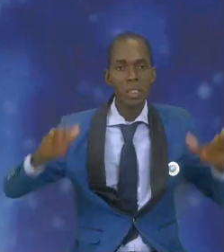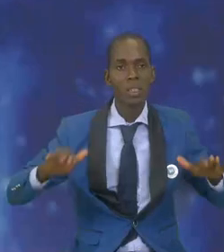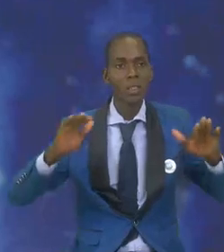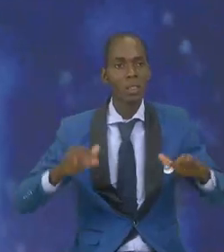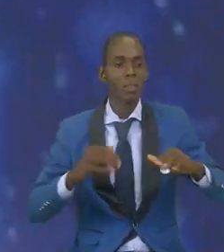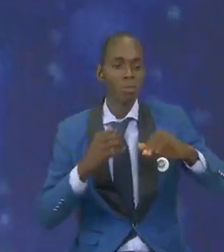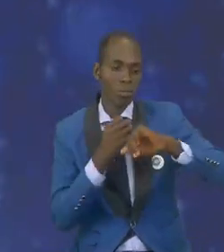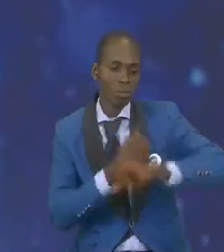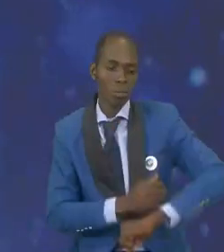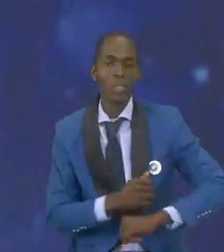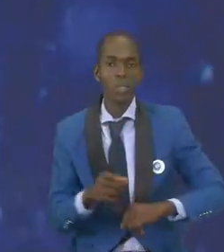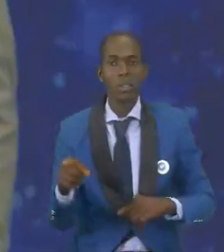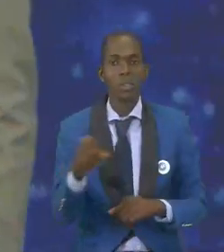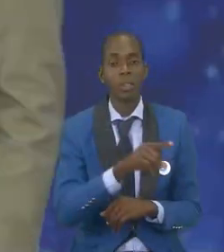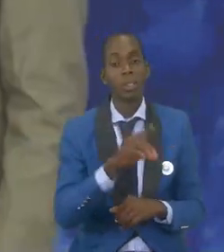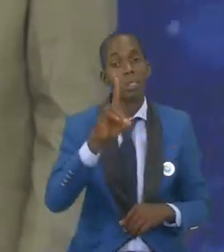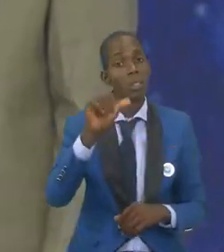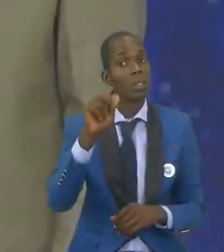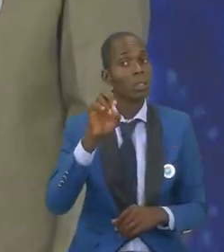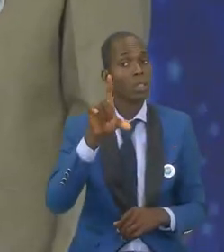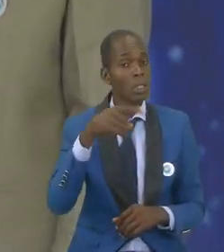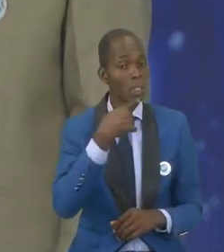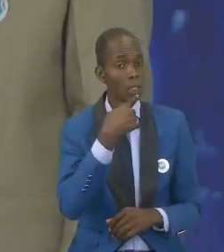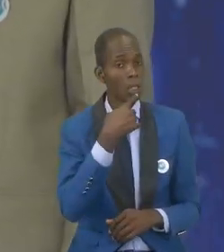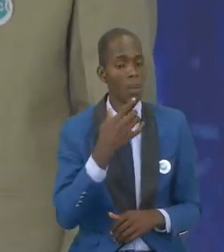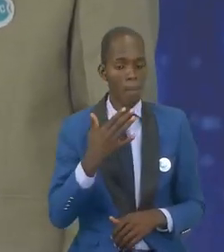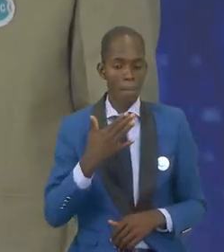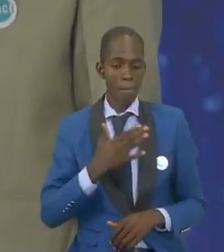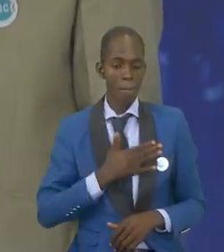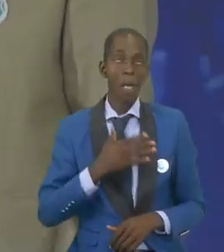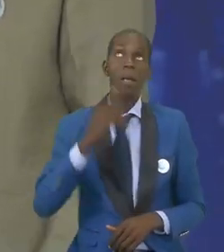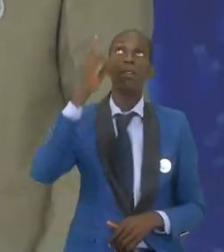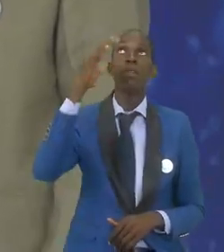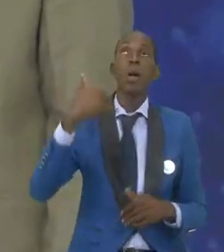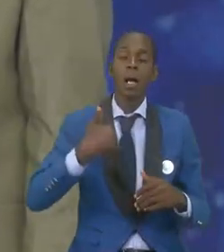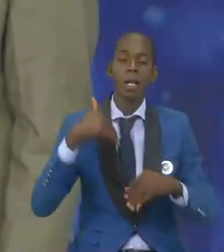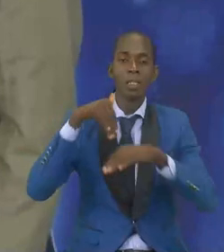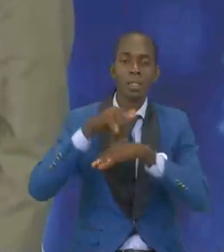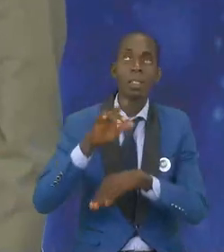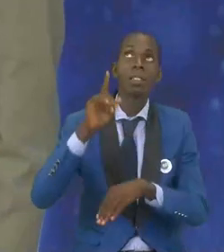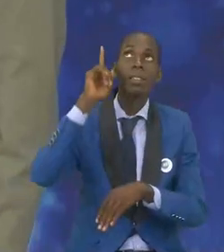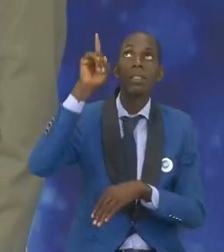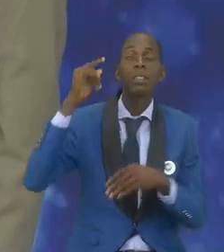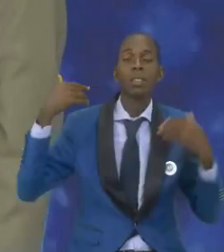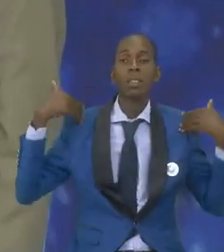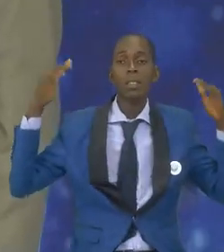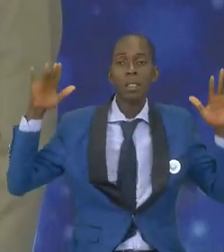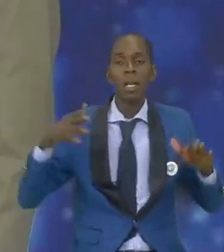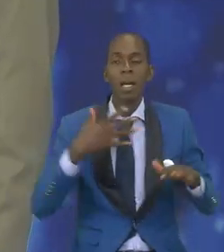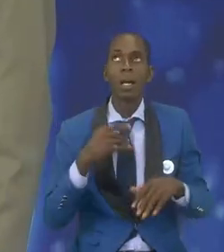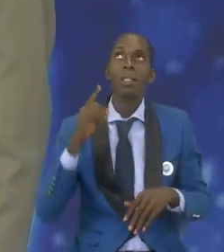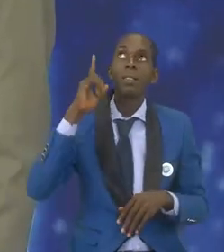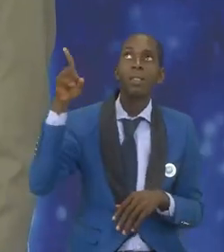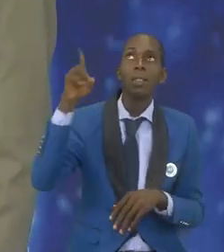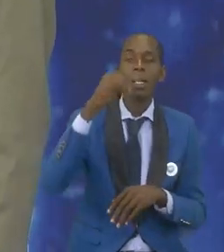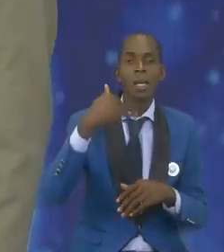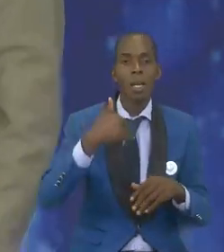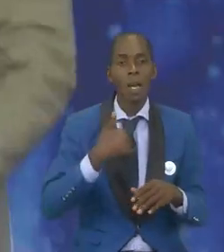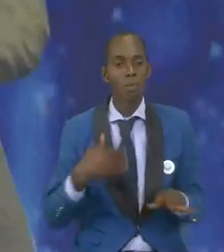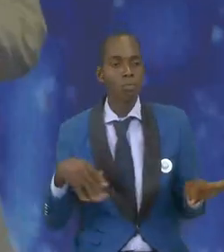car il leur donnera à 16 ans de te garder Daniel ad mon Dieu a envoyé